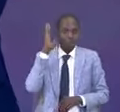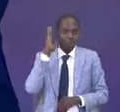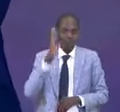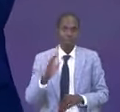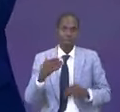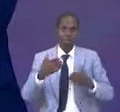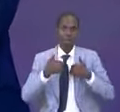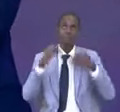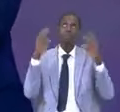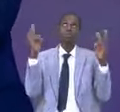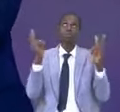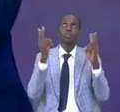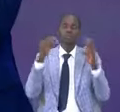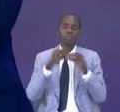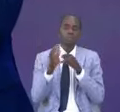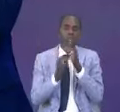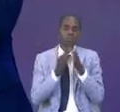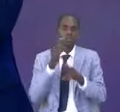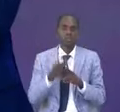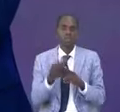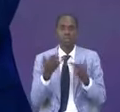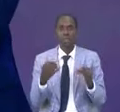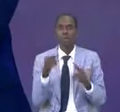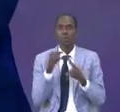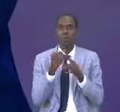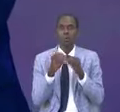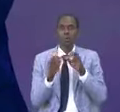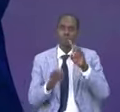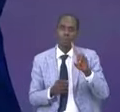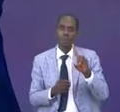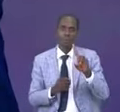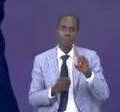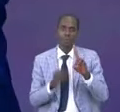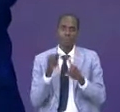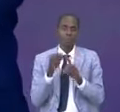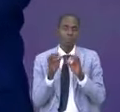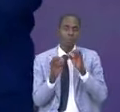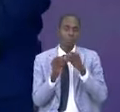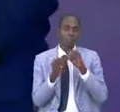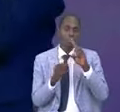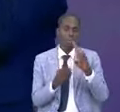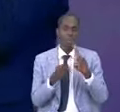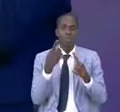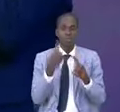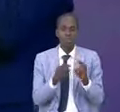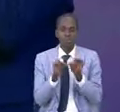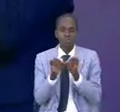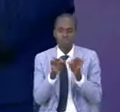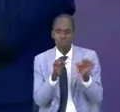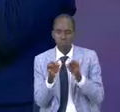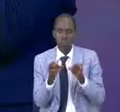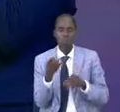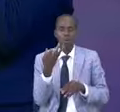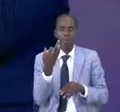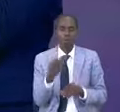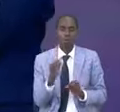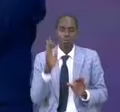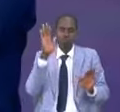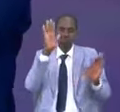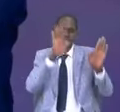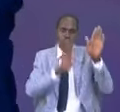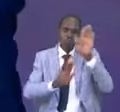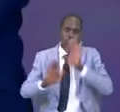voyons le premier point premier point nous voyons la description des temps difficiles des temps des